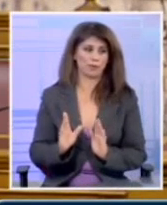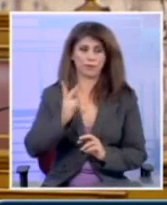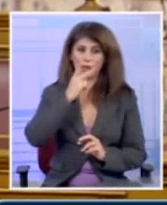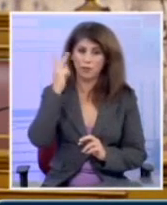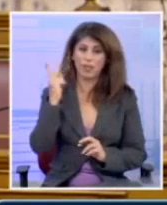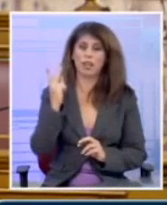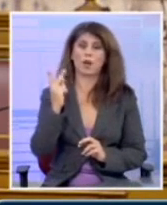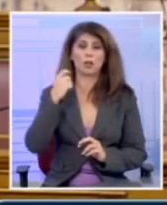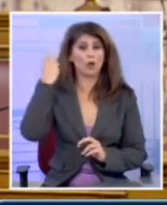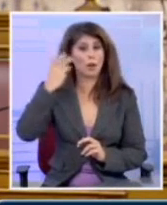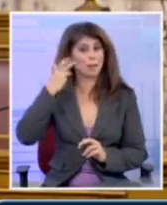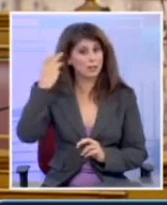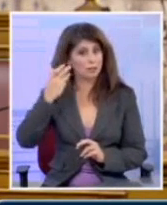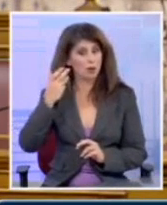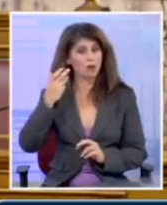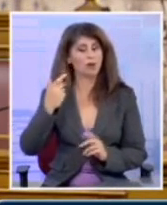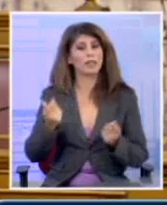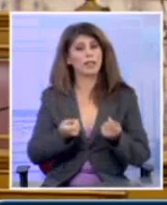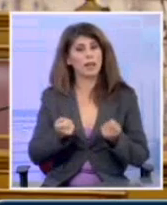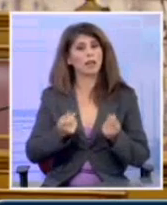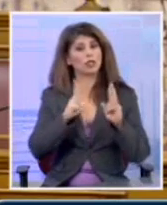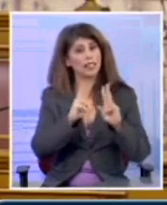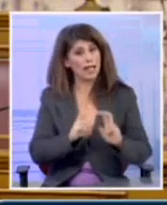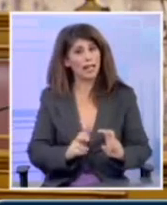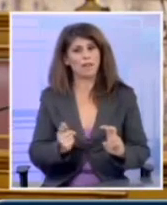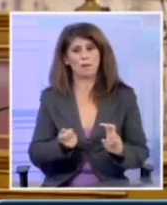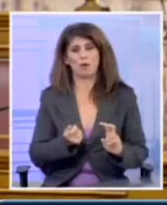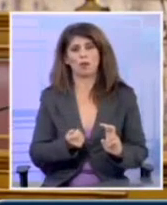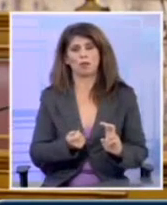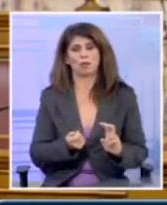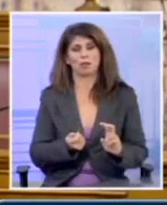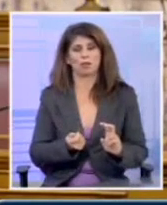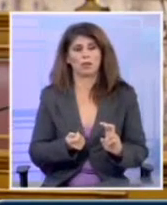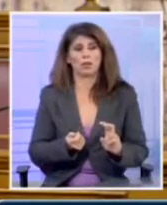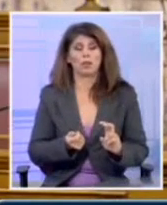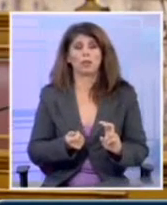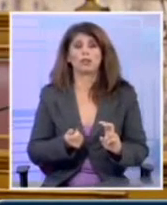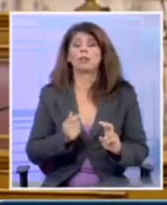Δικαίωμα των επιστημόνων να κάνουν την έρευνα που κάνουν και να μην